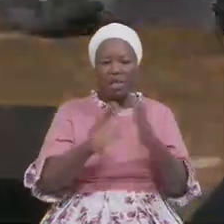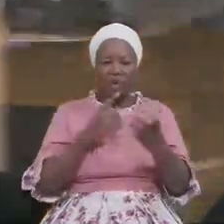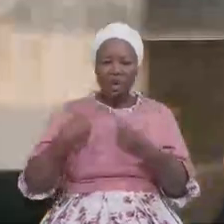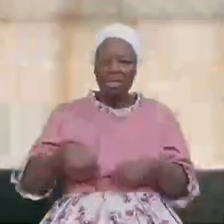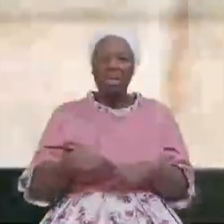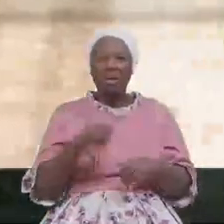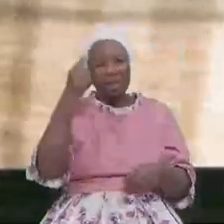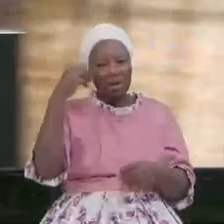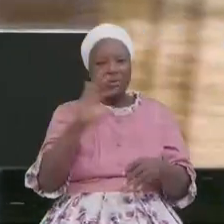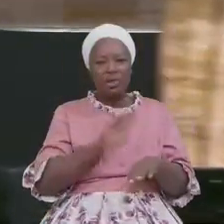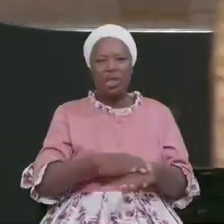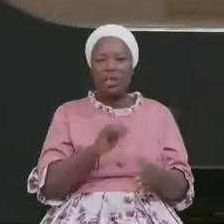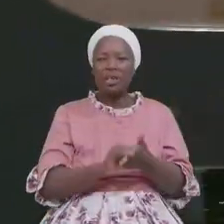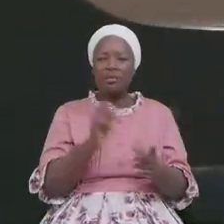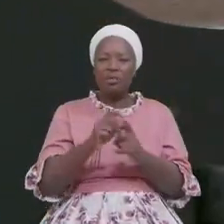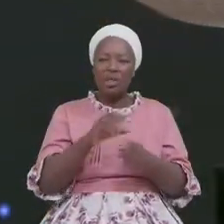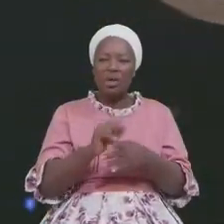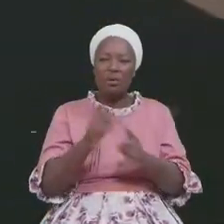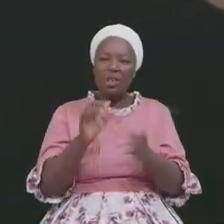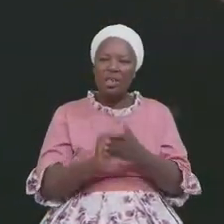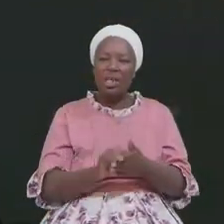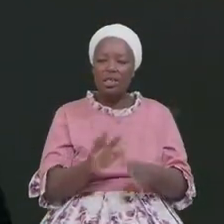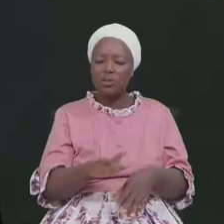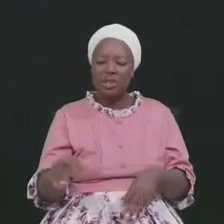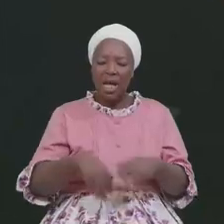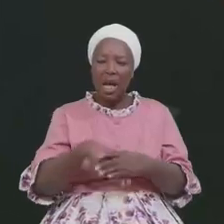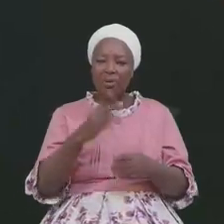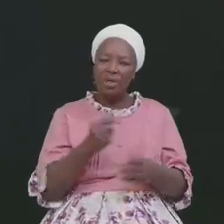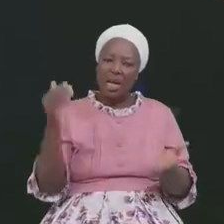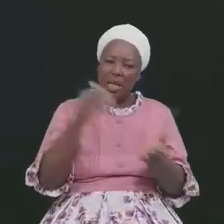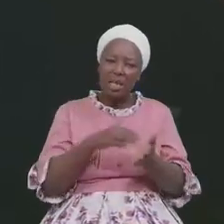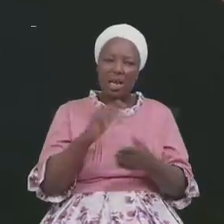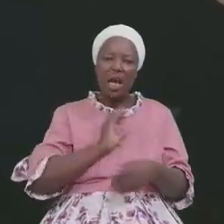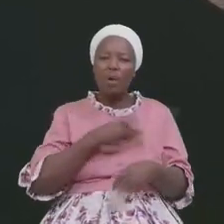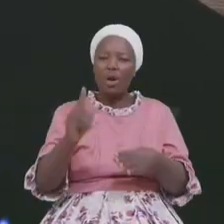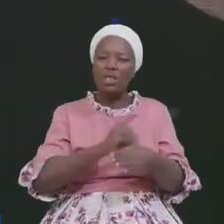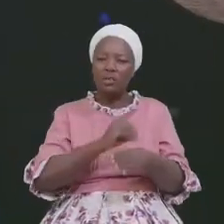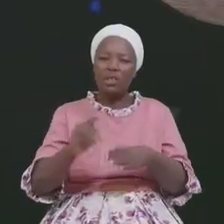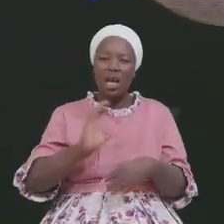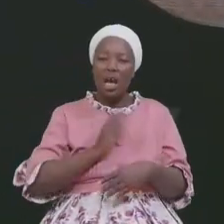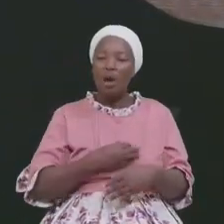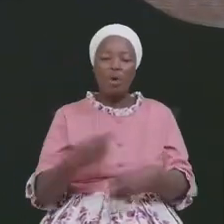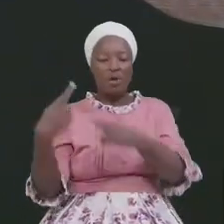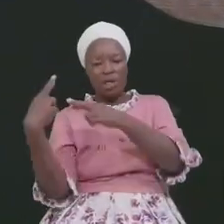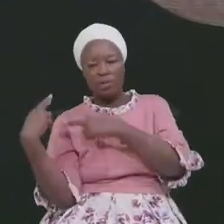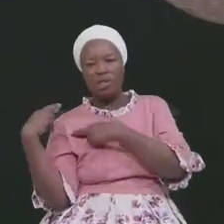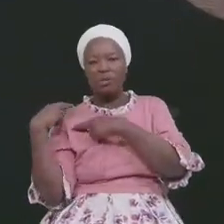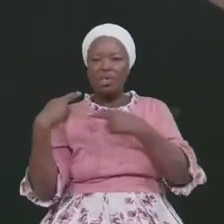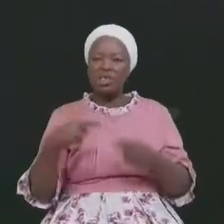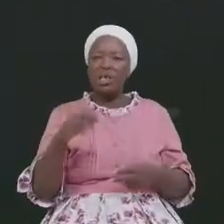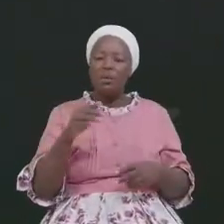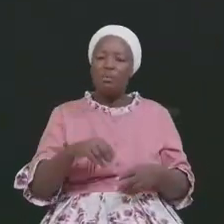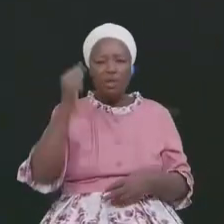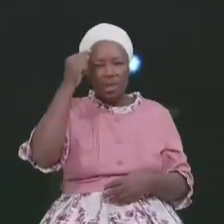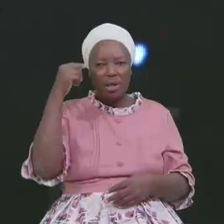parole qui énonce clairement notre devoir et nos responsabilités. Médite la